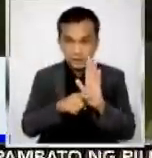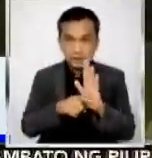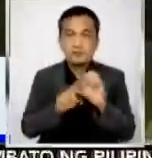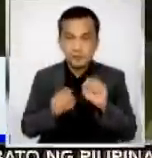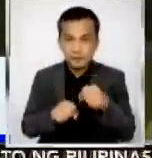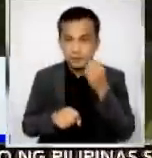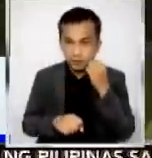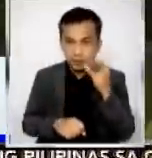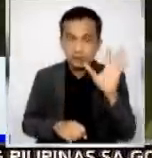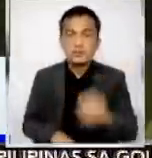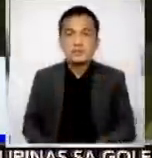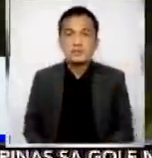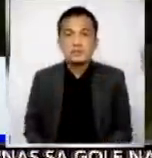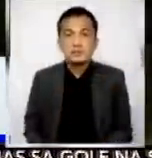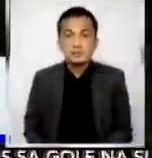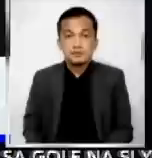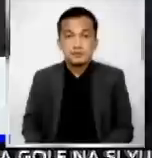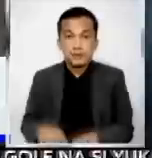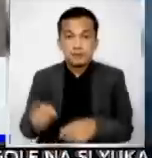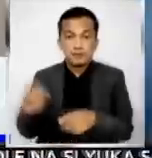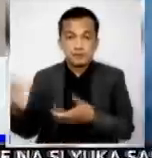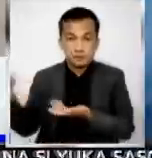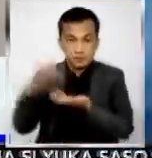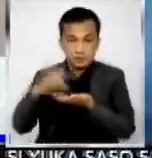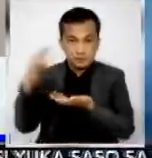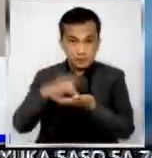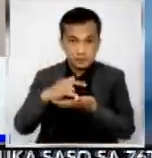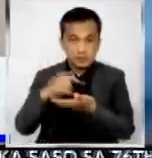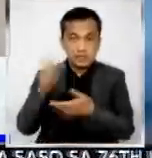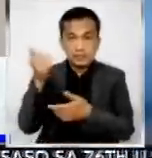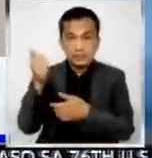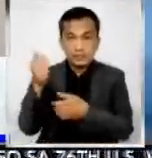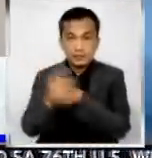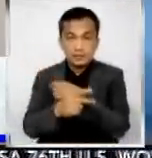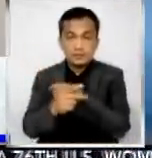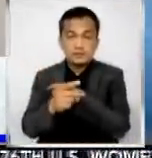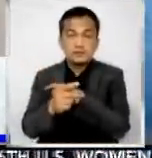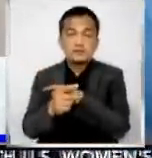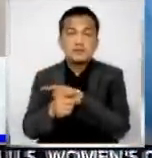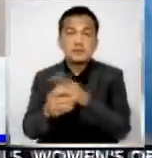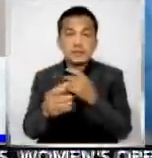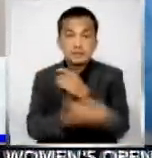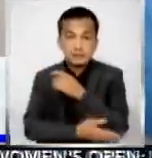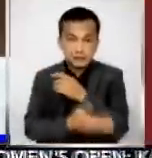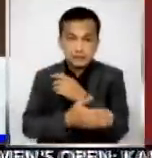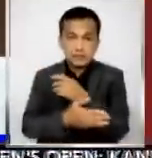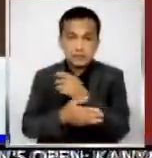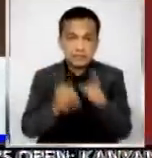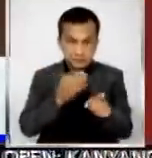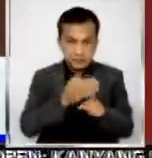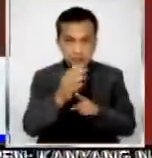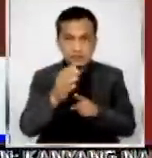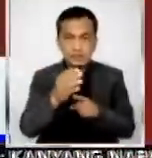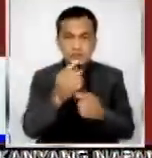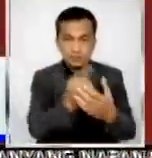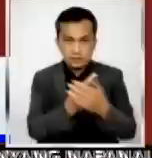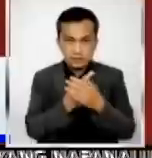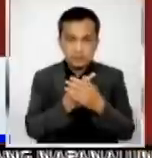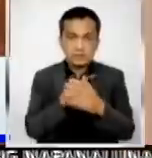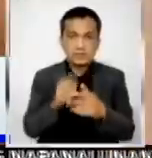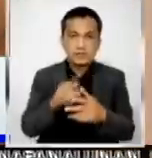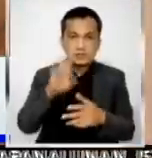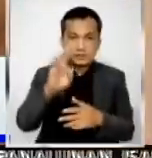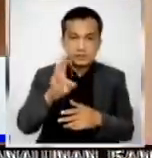mga darating na pasahero na taga ibang lugar, diretso sa quarantine hotel at isa swab test sa ikapitong araw gaya sa pulisiya ng